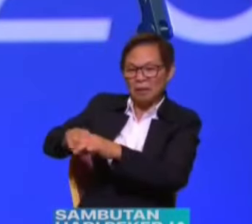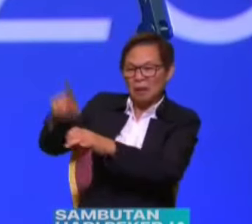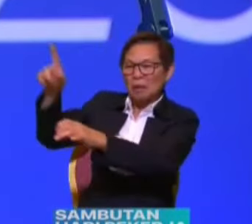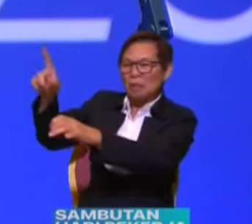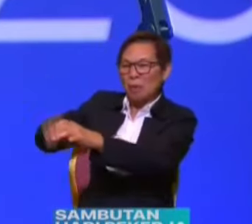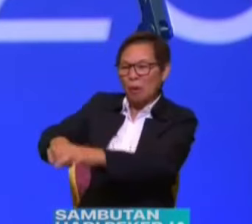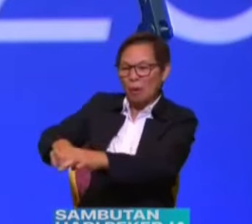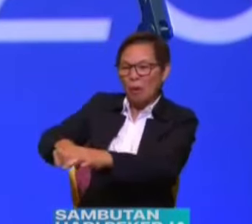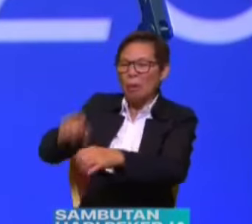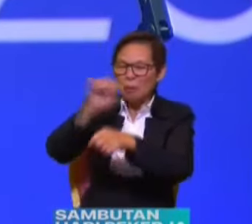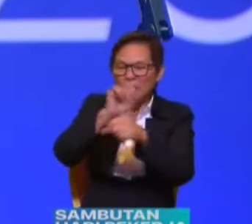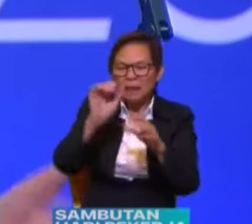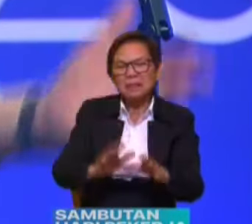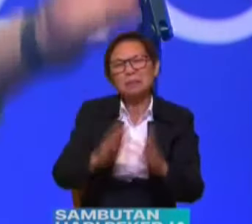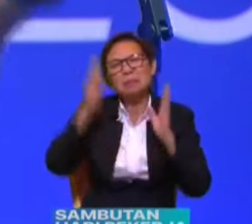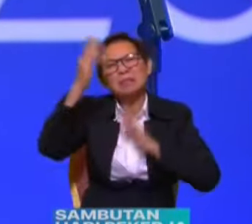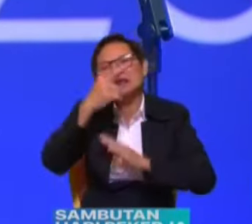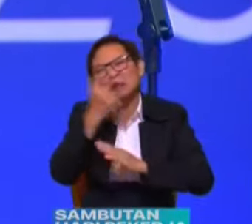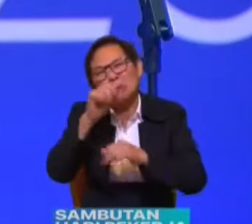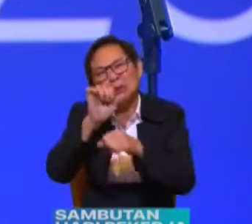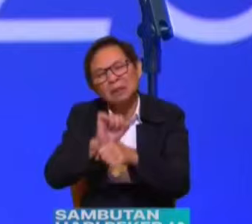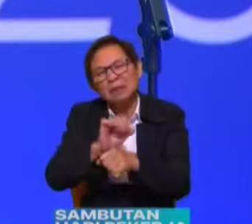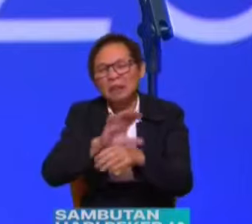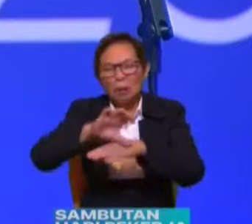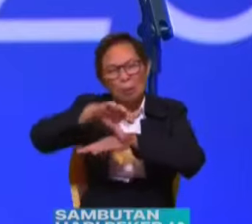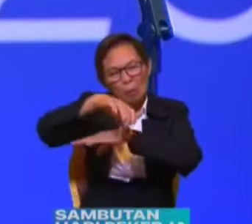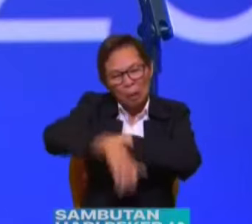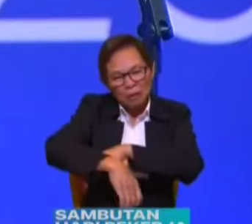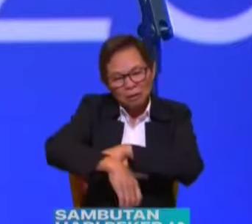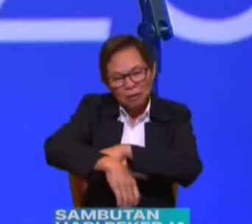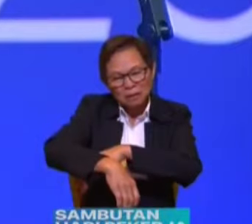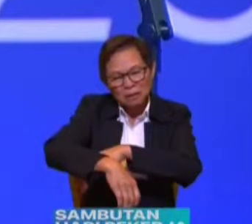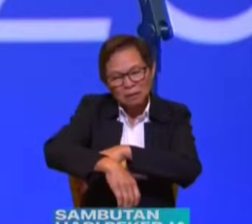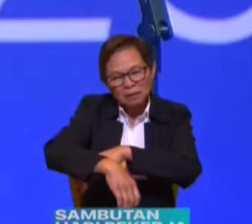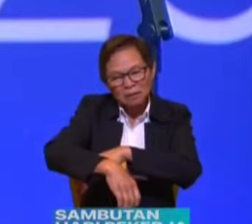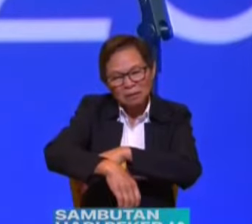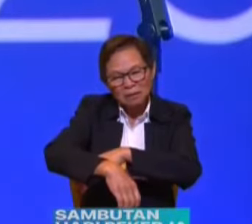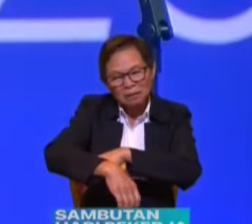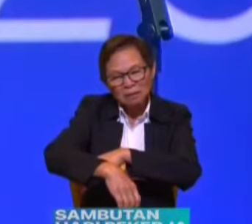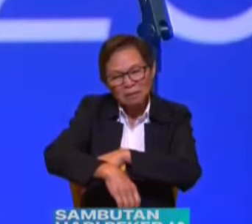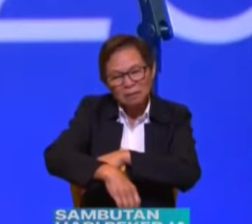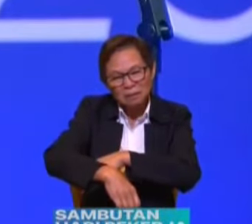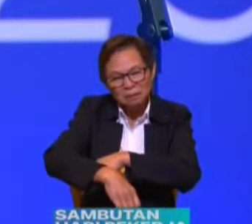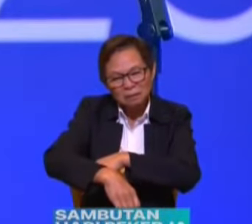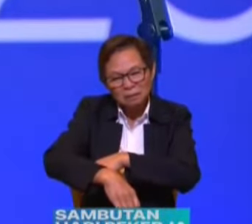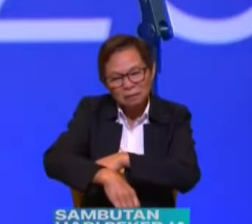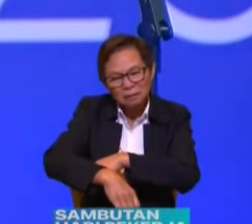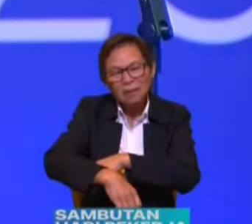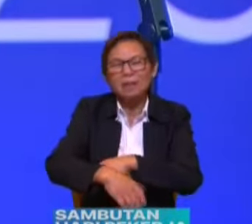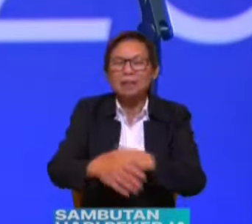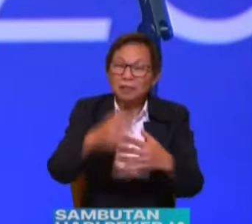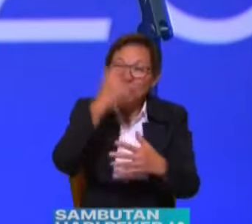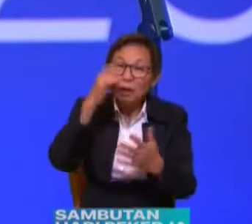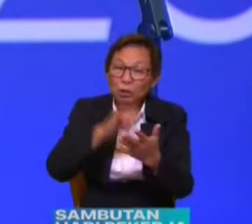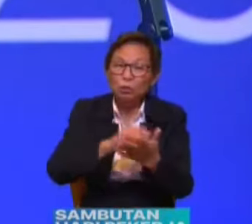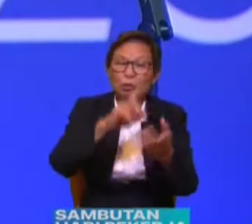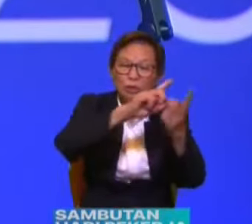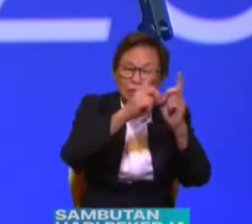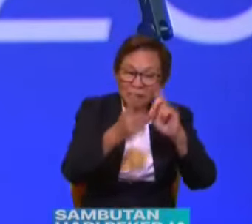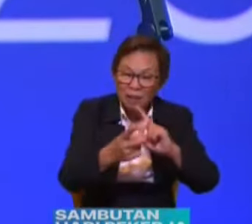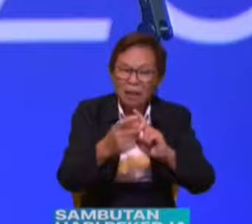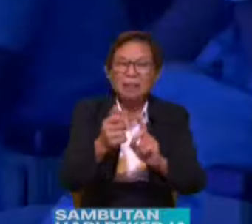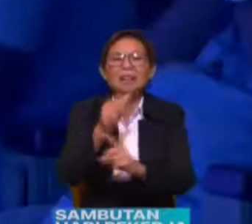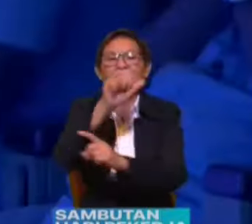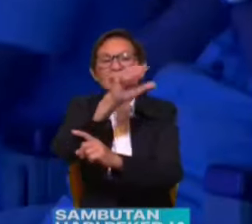minat pekerja tempatan, hanya terpaksa yang luar. Jadi sebab itu digitalisasi dan otomasi